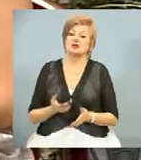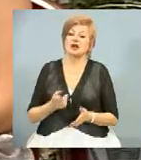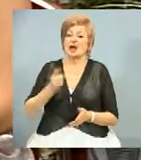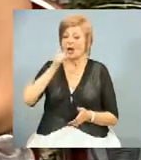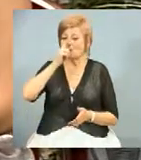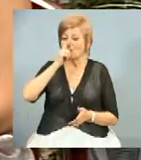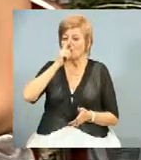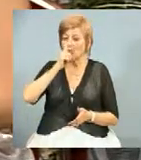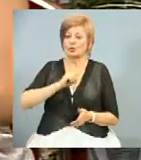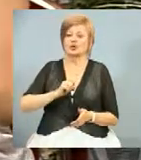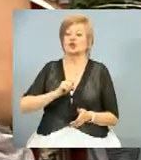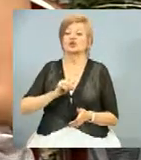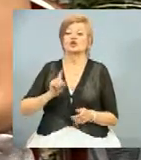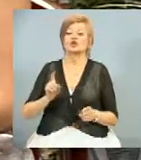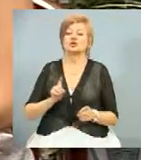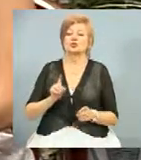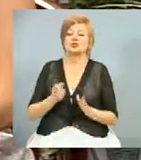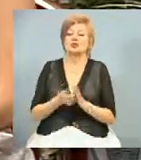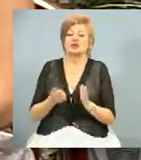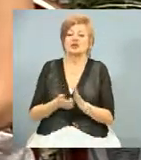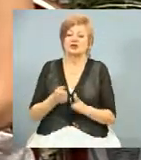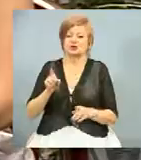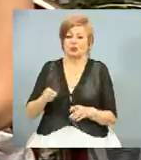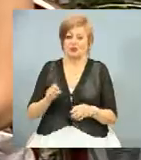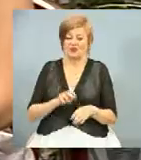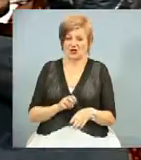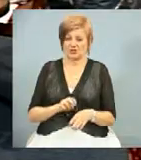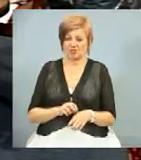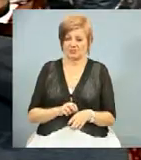негативні сторони можуть бути у лікарів? Які недоліки у цій професії?